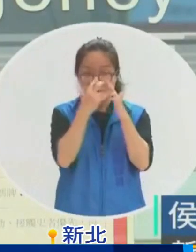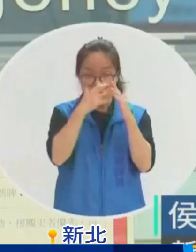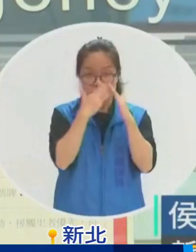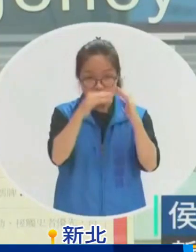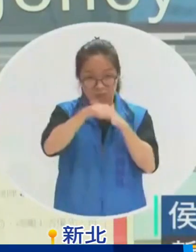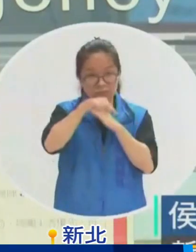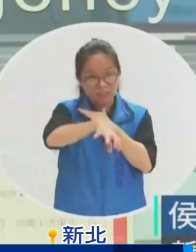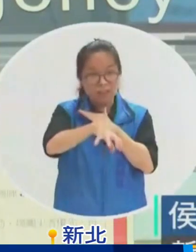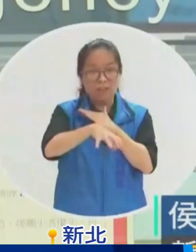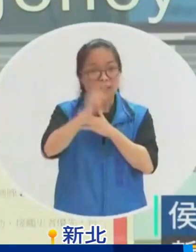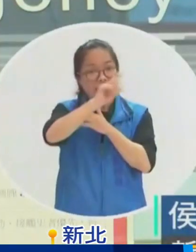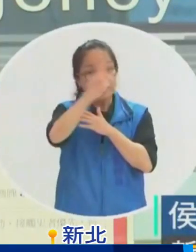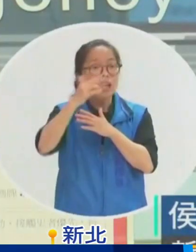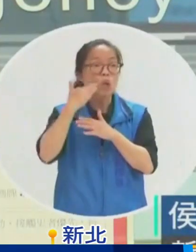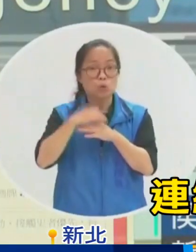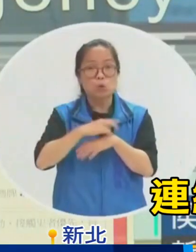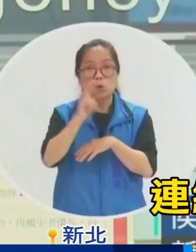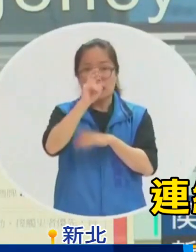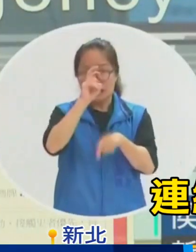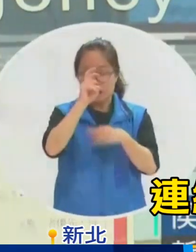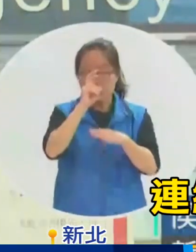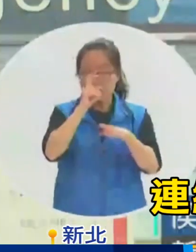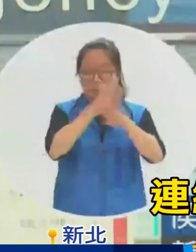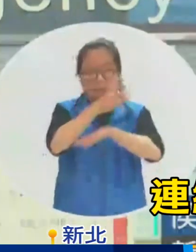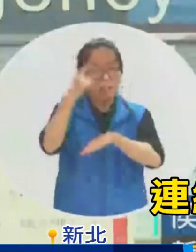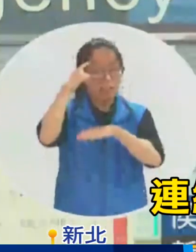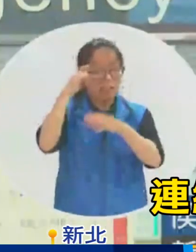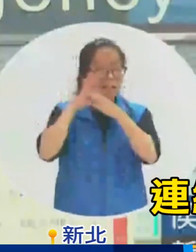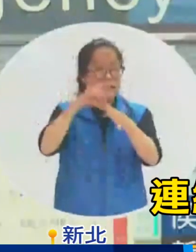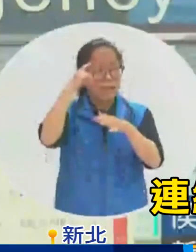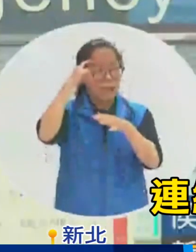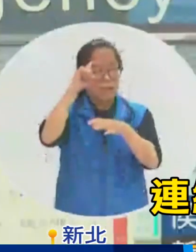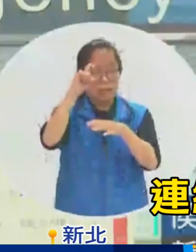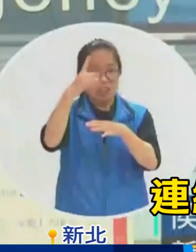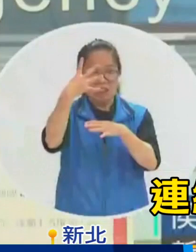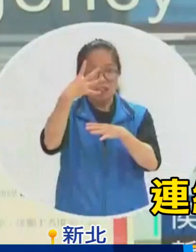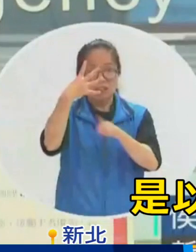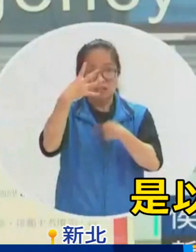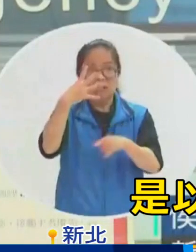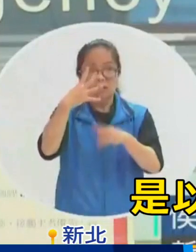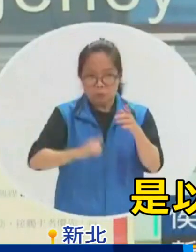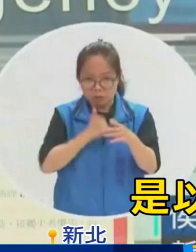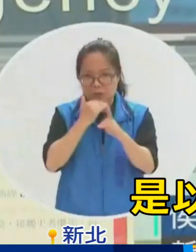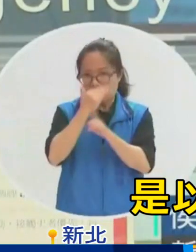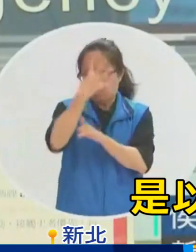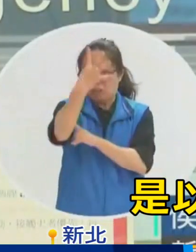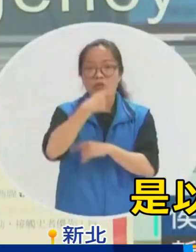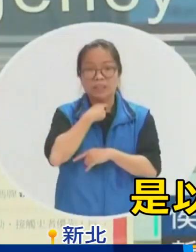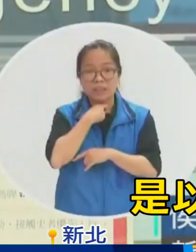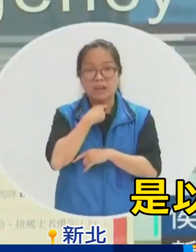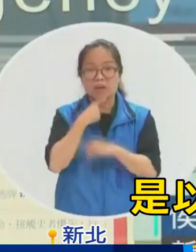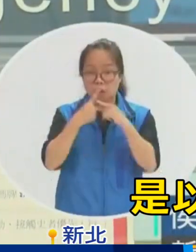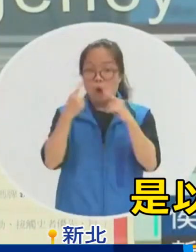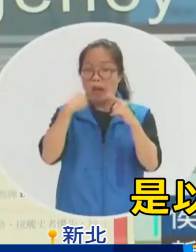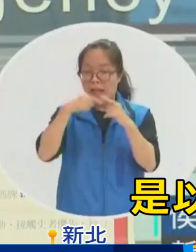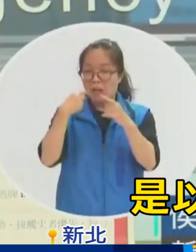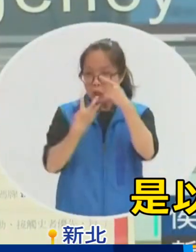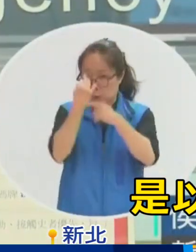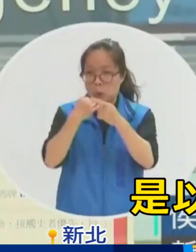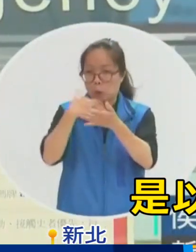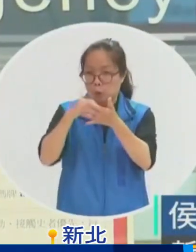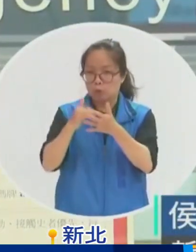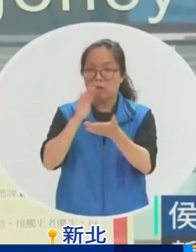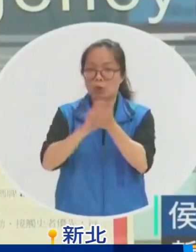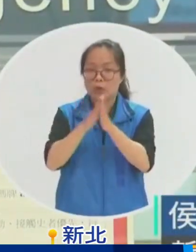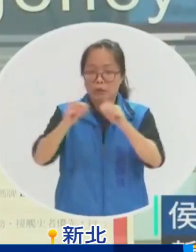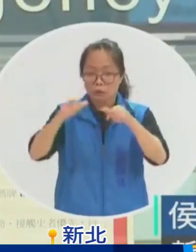新北市一天只要20个确诊，连续14天就要达到四级管制了。是以人口数来算，或是以面积数来